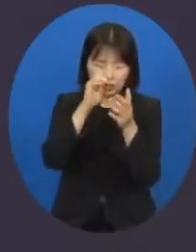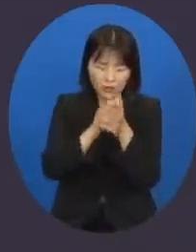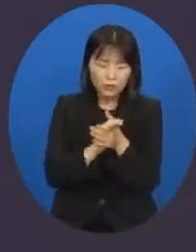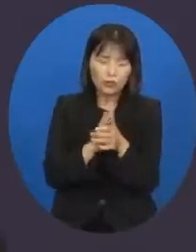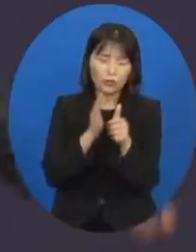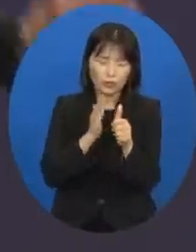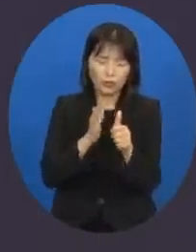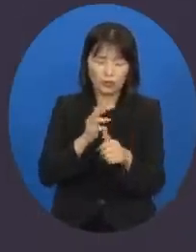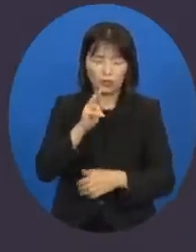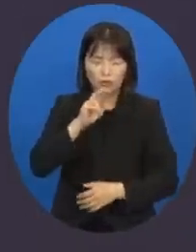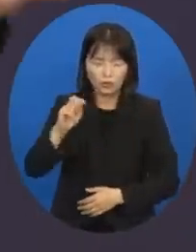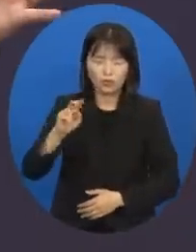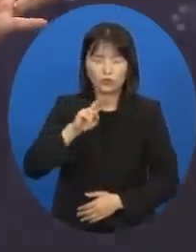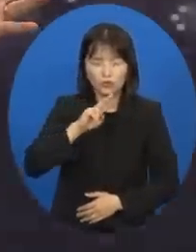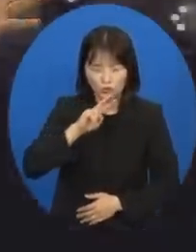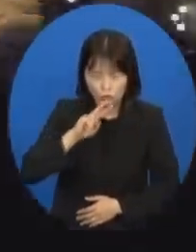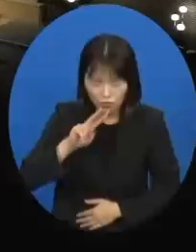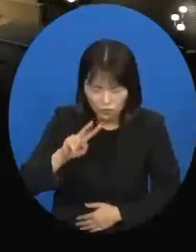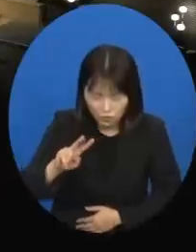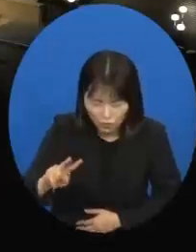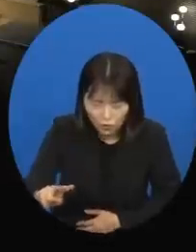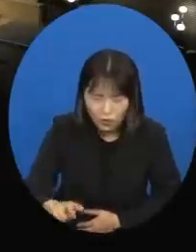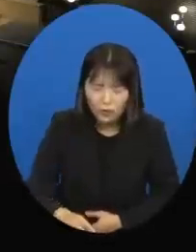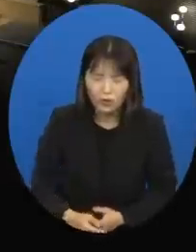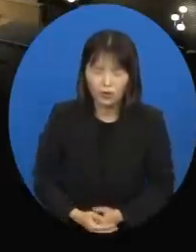한번 더 기도하겠습니다. 주여